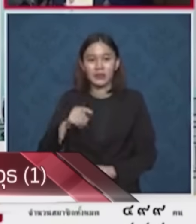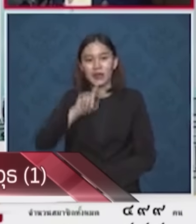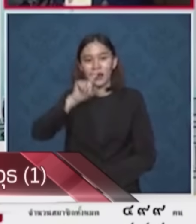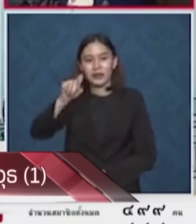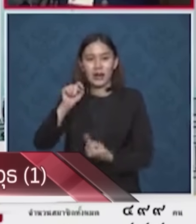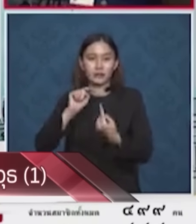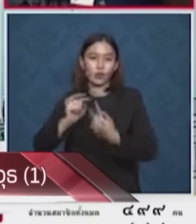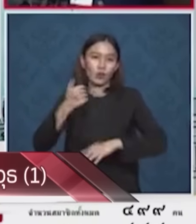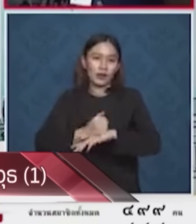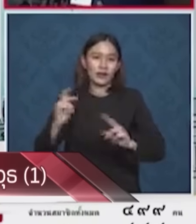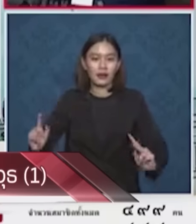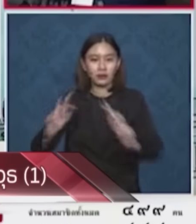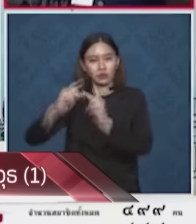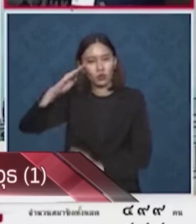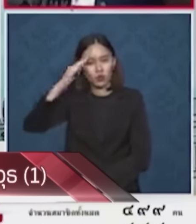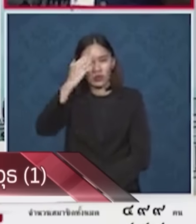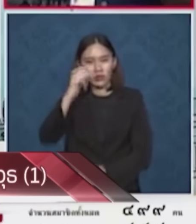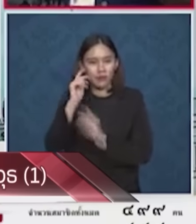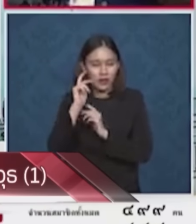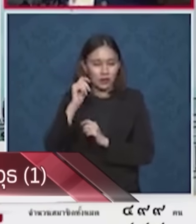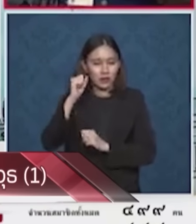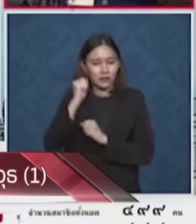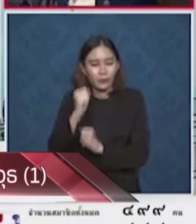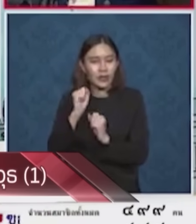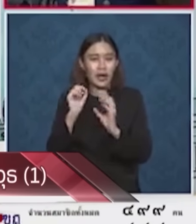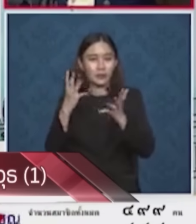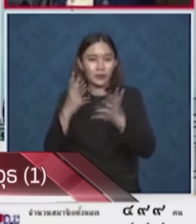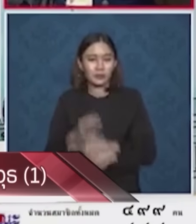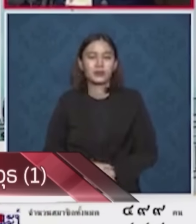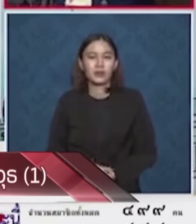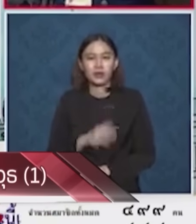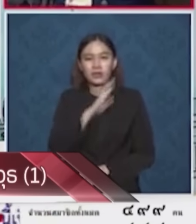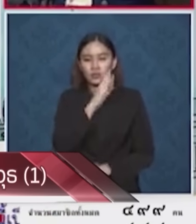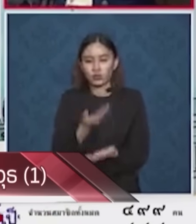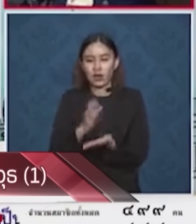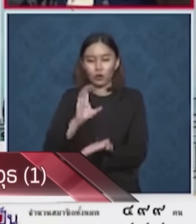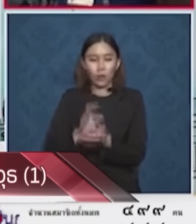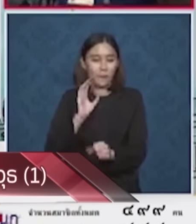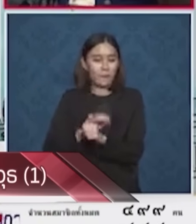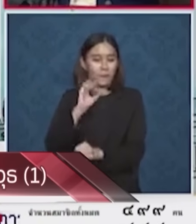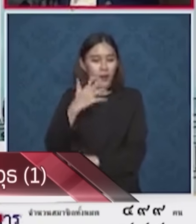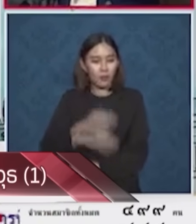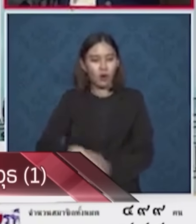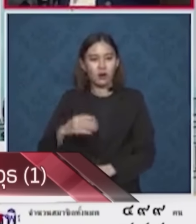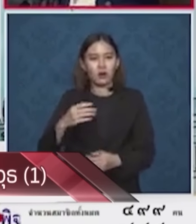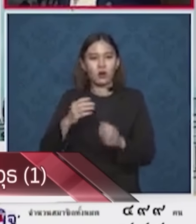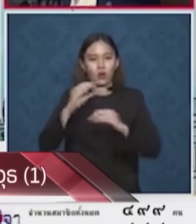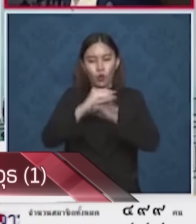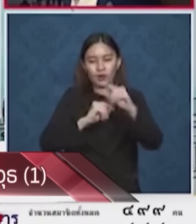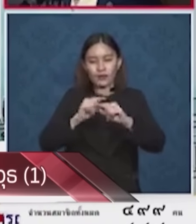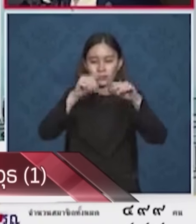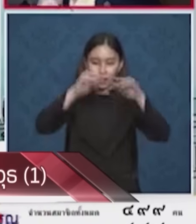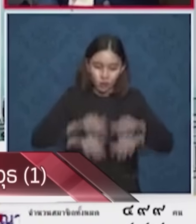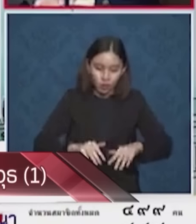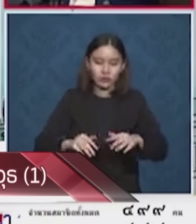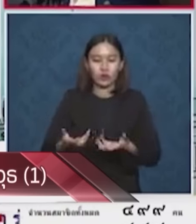สุทินนะครับว่าด้วยเหตุใดถึงไม่พยายามรักษาวินัยการคลังหากงบประมาณนั้นไม่พอท่านก็ควรให้กองทัพลดจำนวนโครงการในการจัด